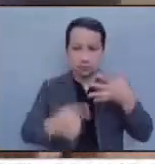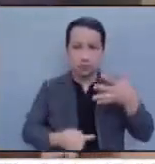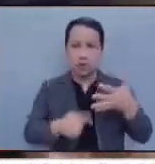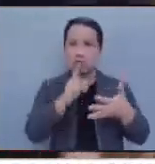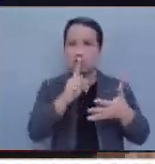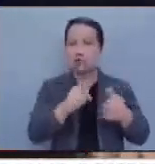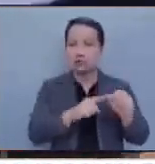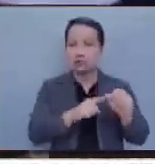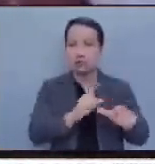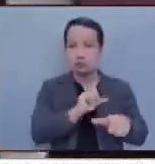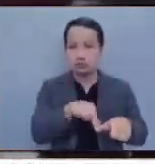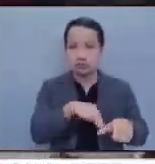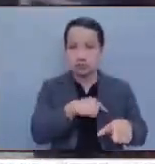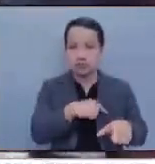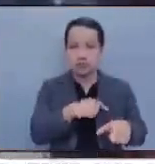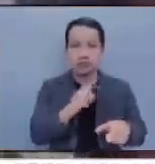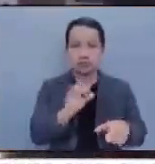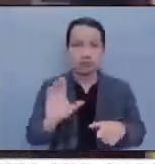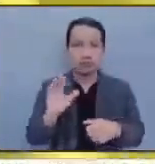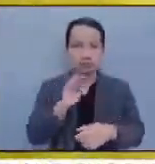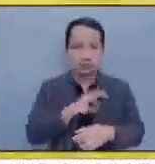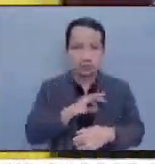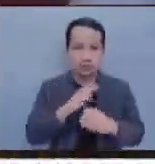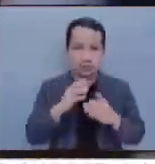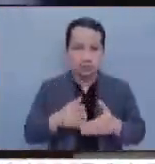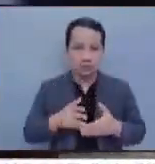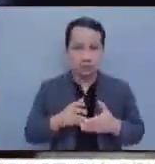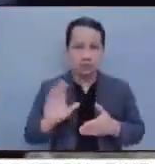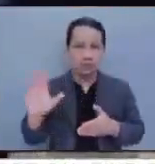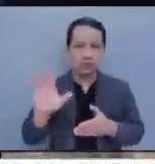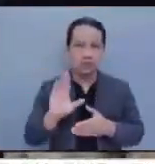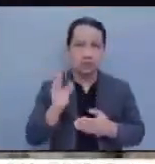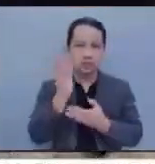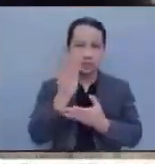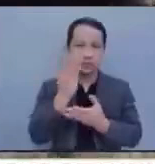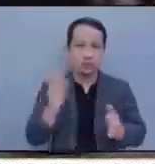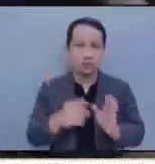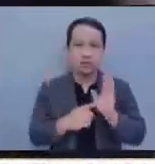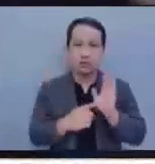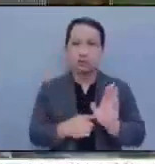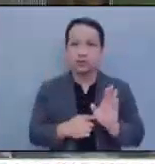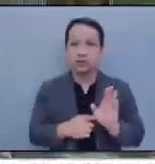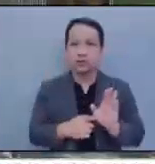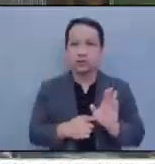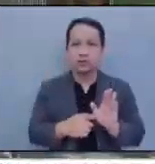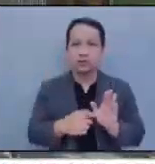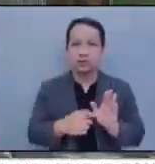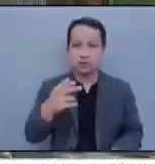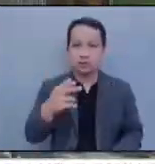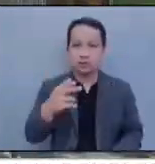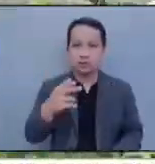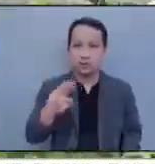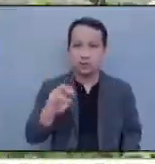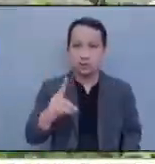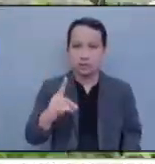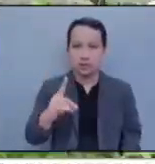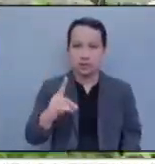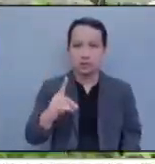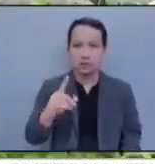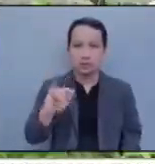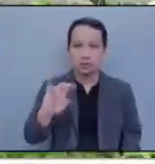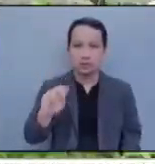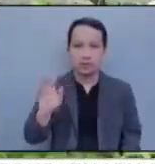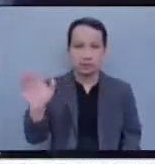kwalipikadong agrarian reform beneficiaries na itatalaga sa 2 hektarya na hasyenda tinang sa Concepcion, Tarlac. Nanawagan ng